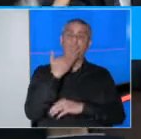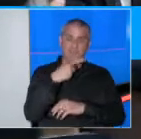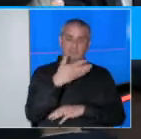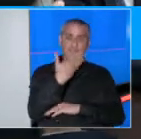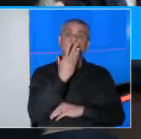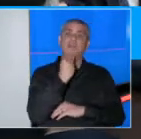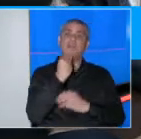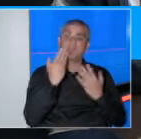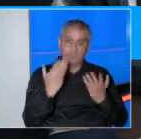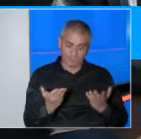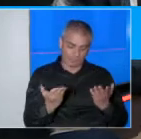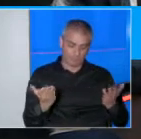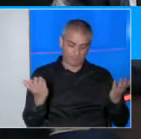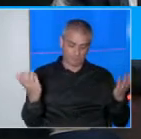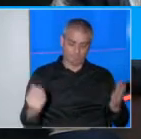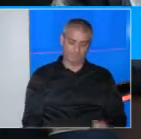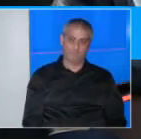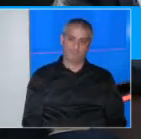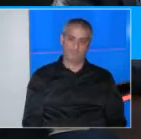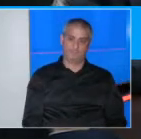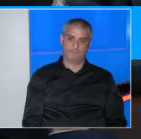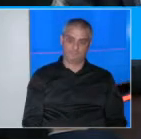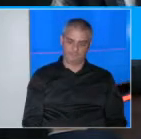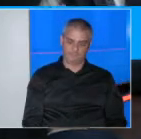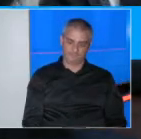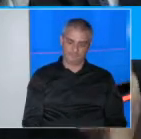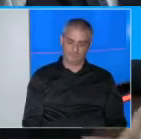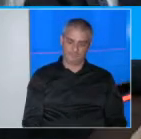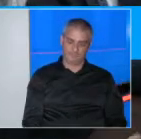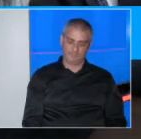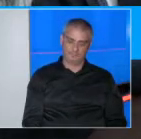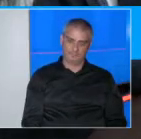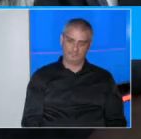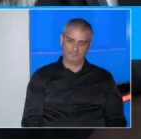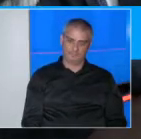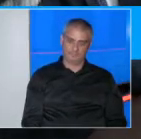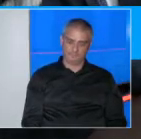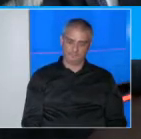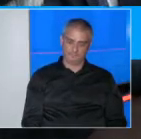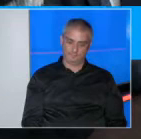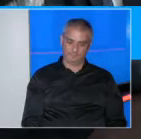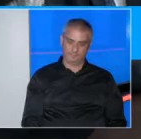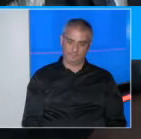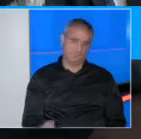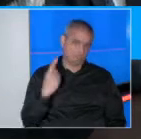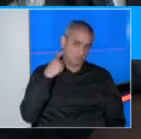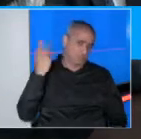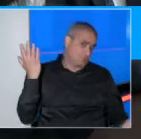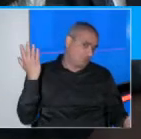כמדינה יהודית. ואיך אומרים, יש פה את המשמר היוצא של הקואליציה הזאת, על פניו ככה שזה נראה, ואת המשמר